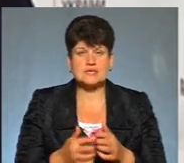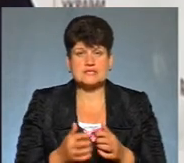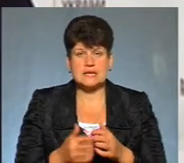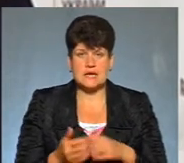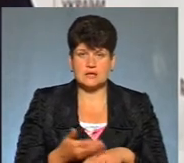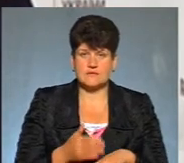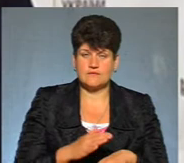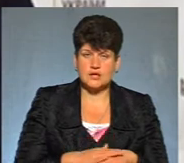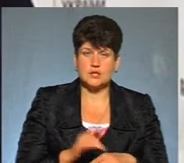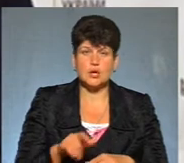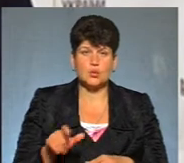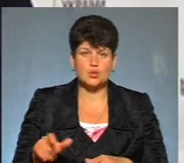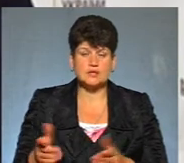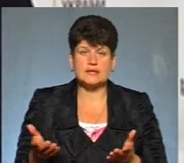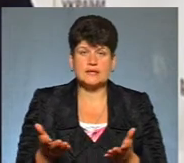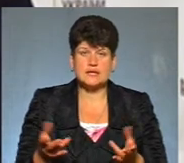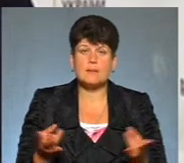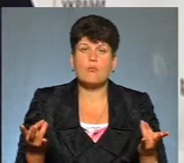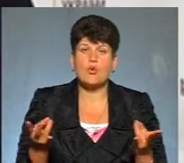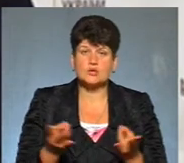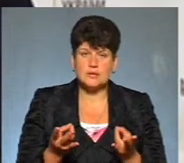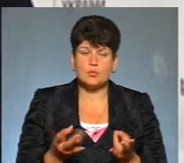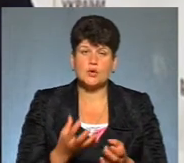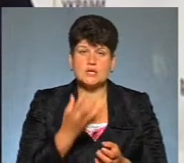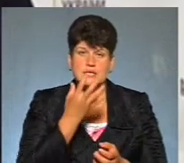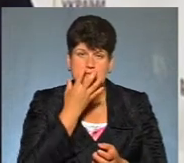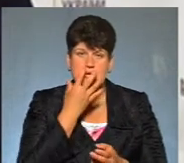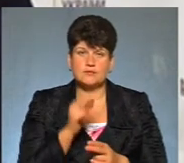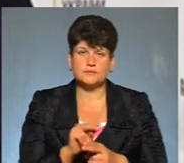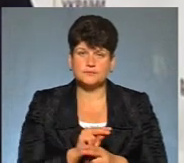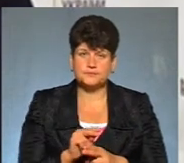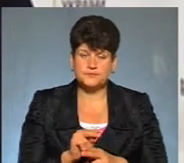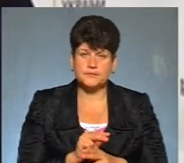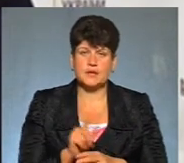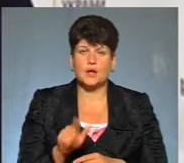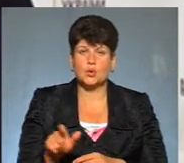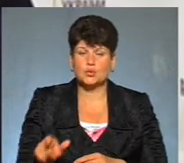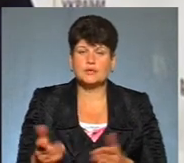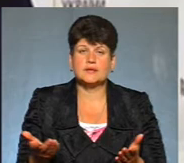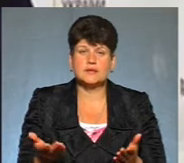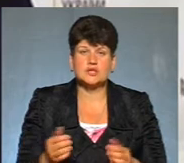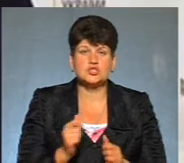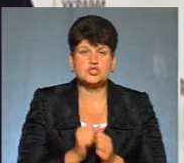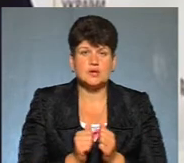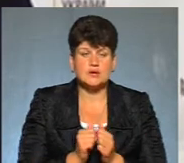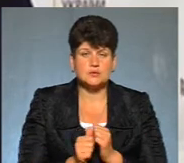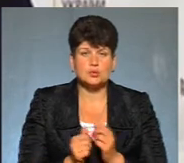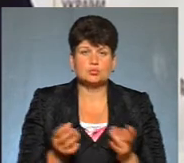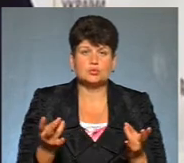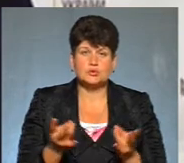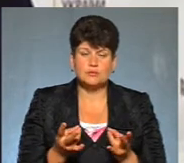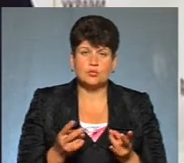важкості. Люди, які потребують кисневої терапії. Люди, які дуже часто